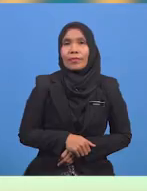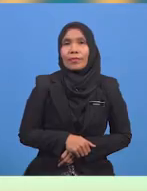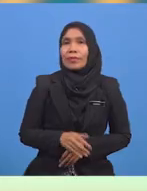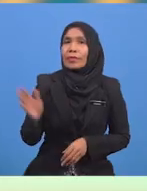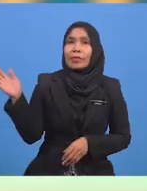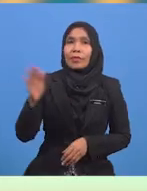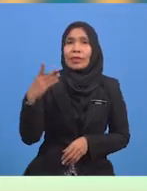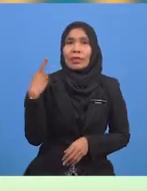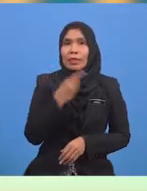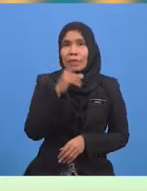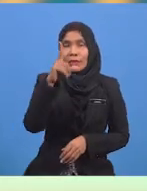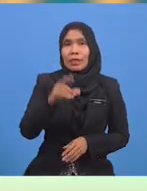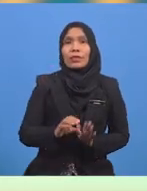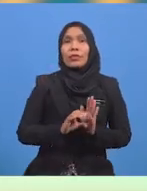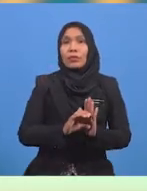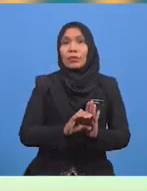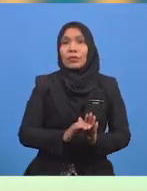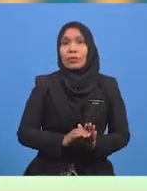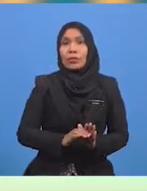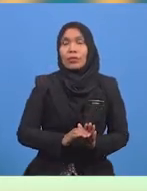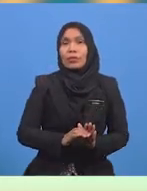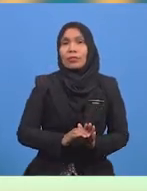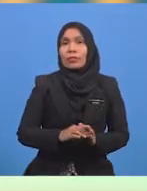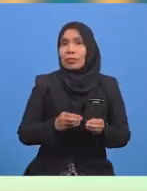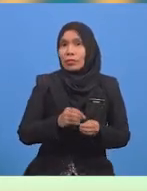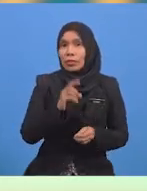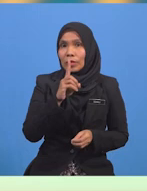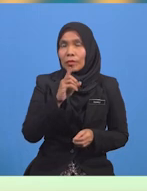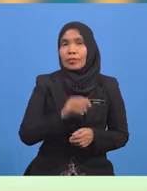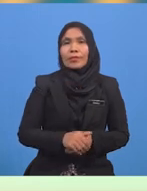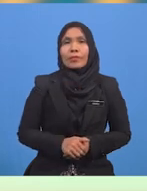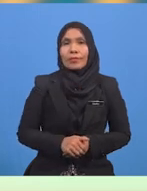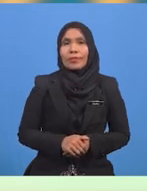Mari kita lihat contoh yang pertama bagi segitiga